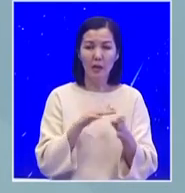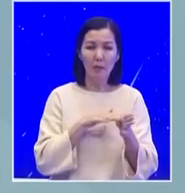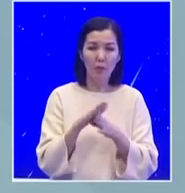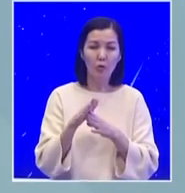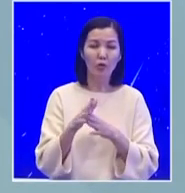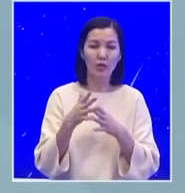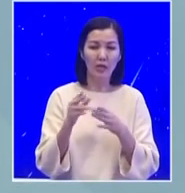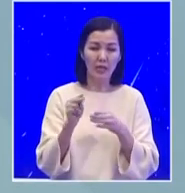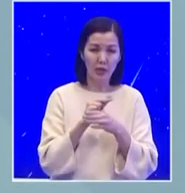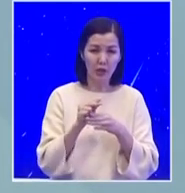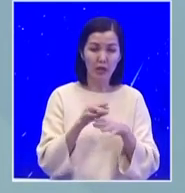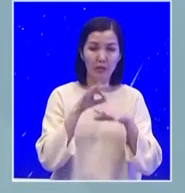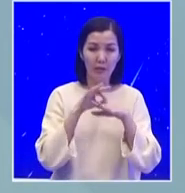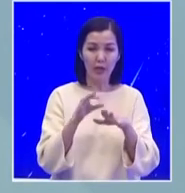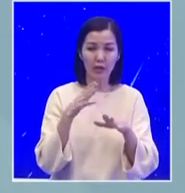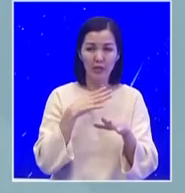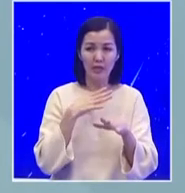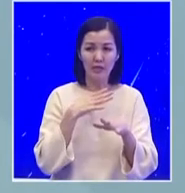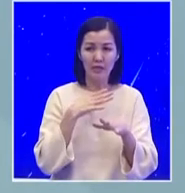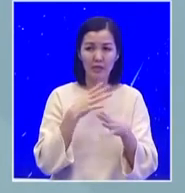лечения прошли.